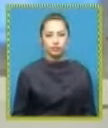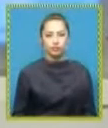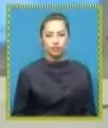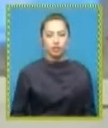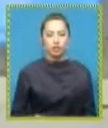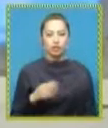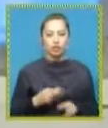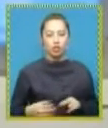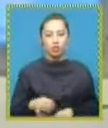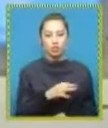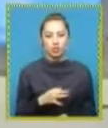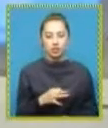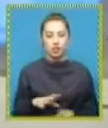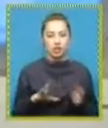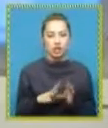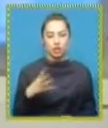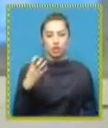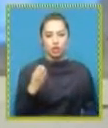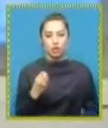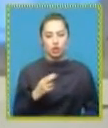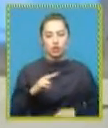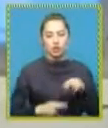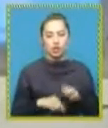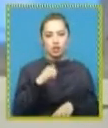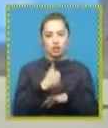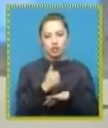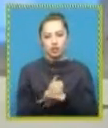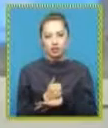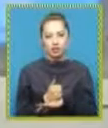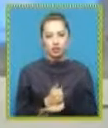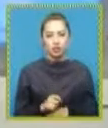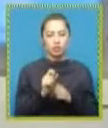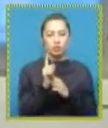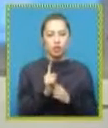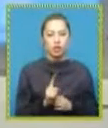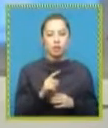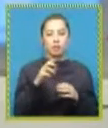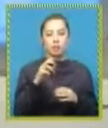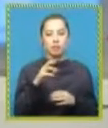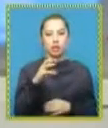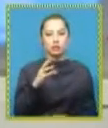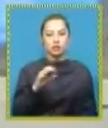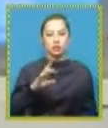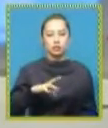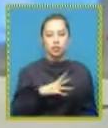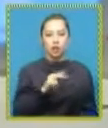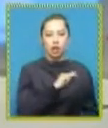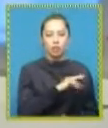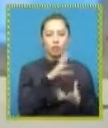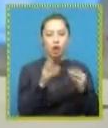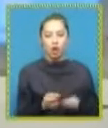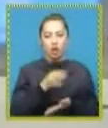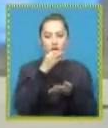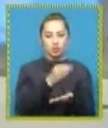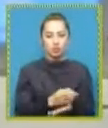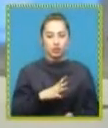Облыстық энергетика және тұрғын үй коммуналдық шаруашылық және құрылыс басқармалары 11 айда атқарған жұмыстарына есеп берді. Басқарма басшыларының айтуынша